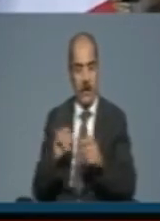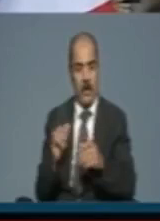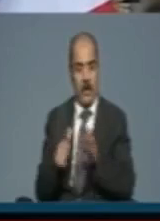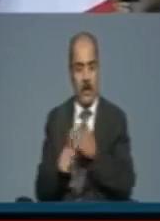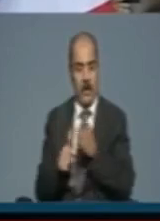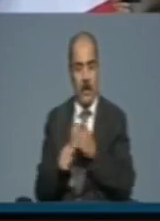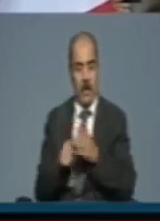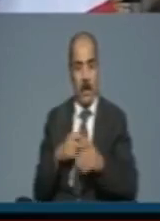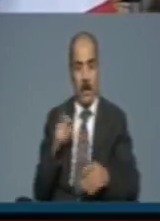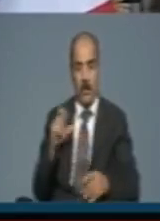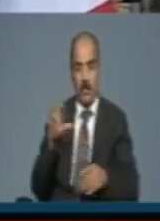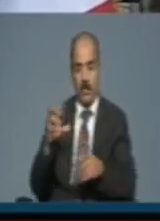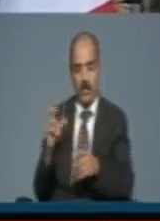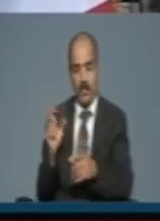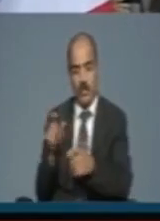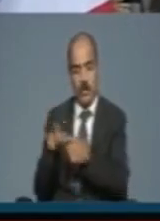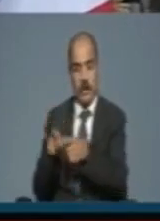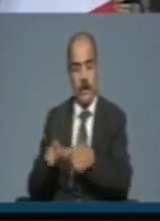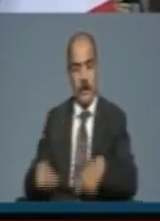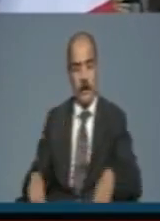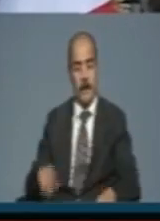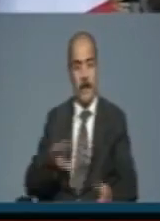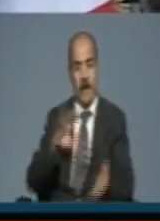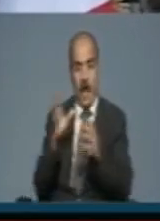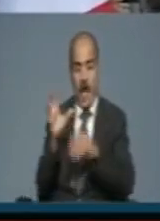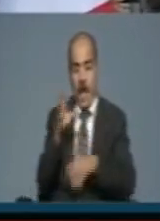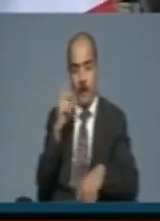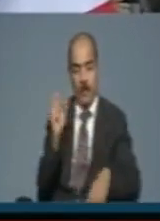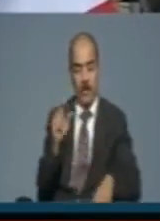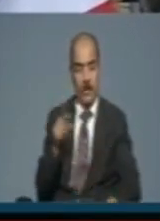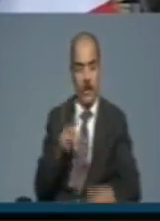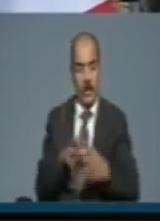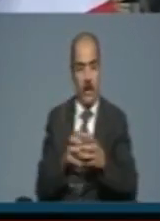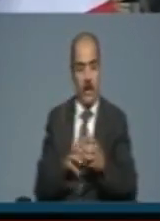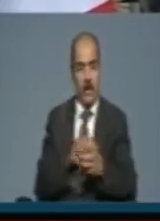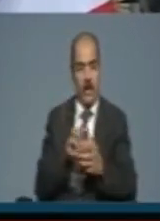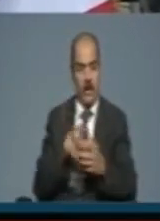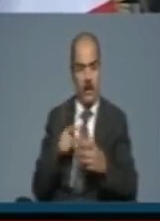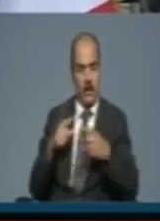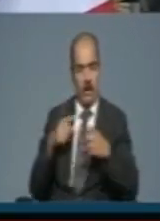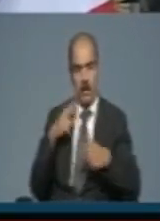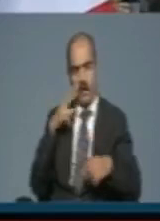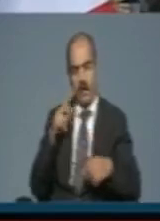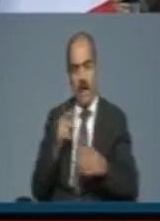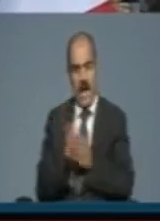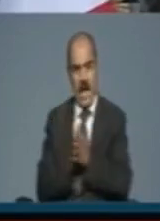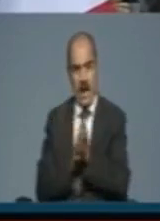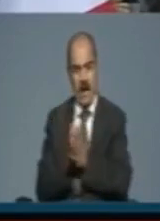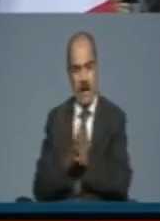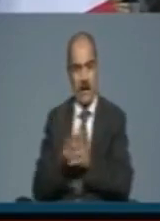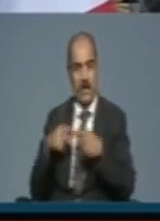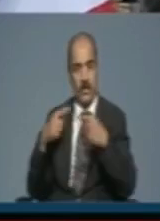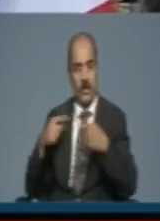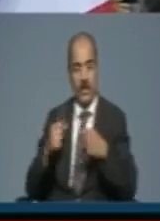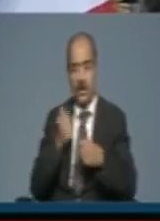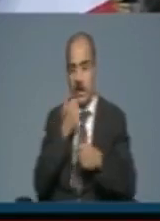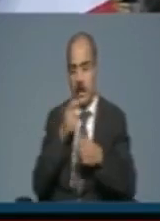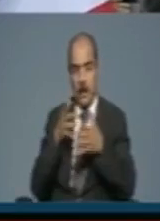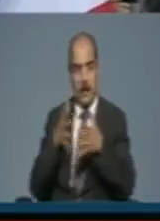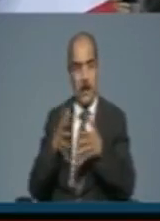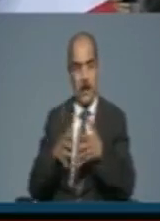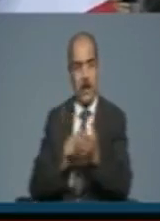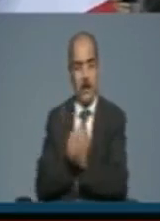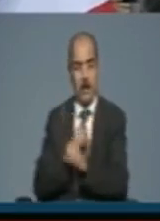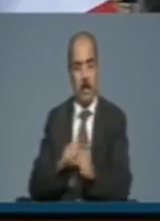المسلم بالأخص العالم الإسلامي ولازم هذه تكون الاختيار لحماس التي تستخدم الإرهاب